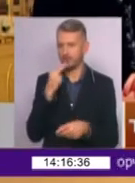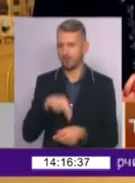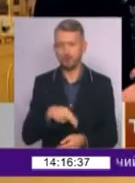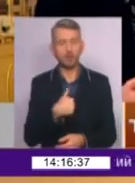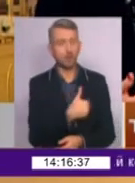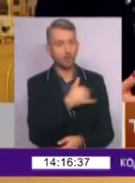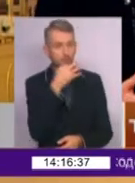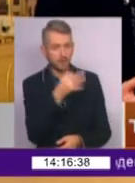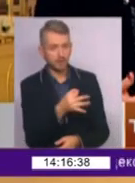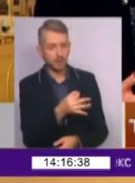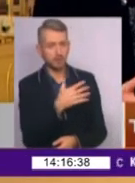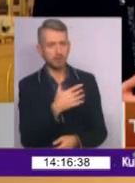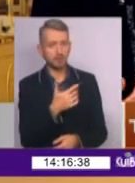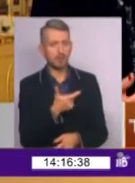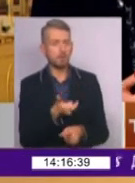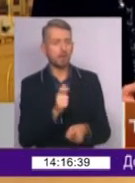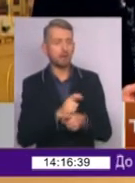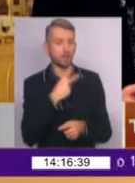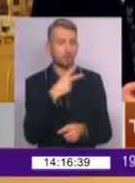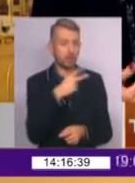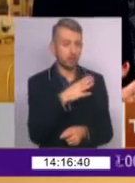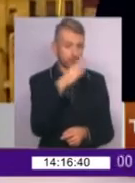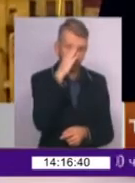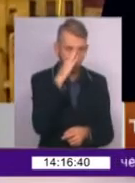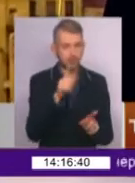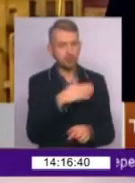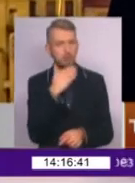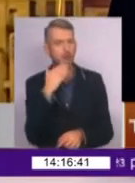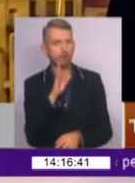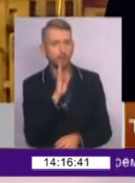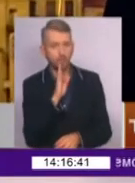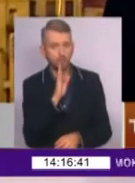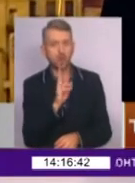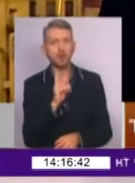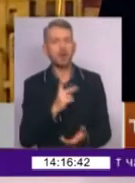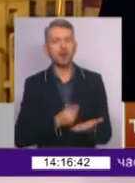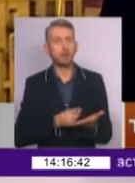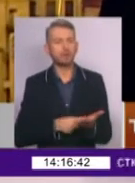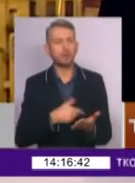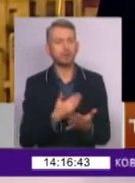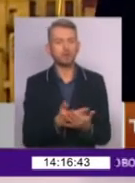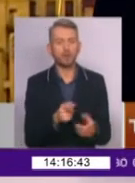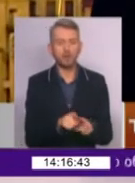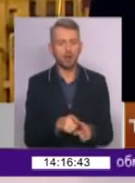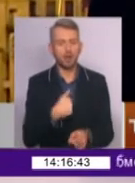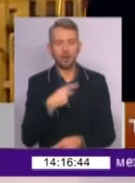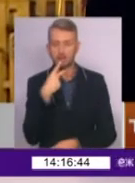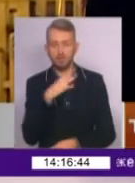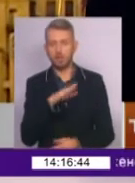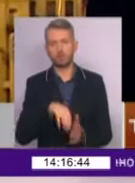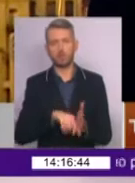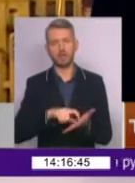що багато, переважно палять чоловіки, хоча багато і жінок, як аргумент висувають таке: я не палю в